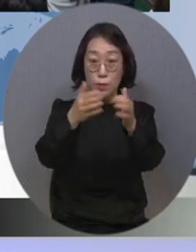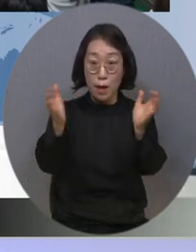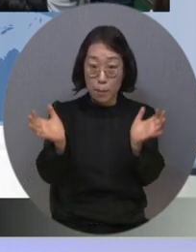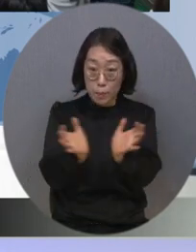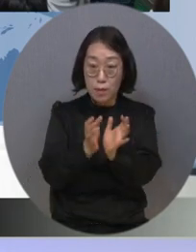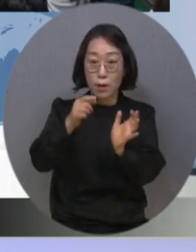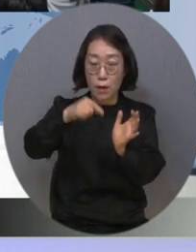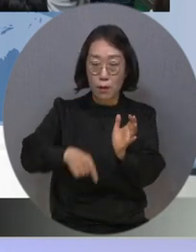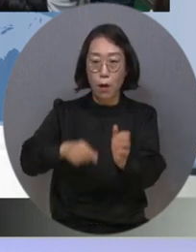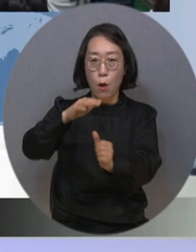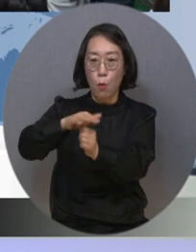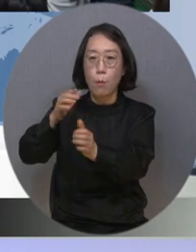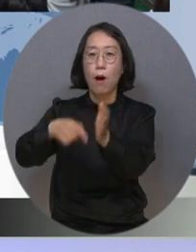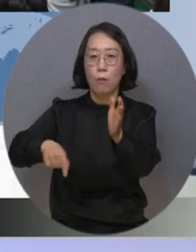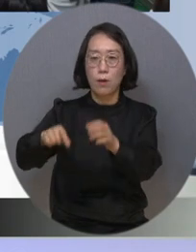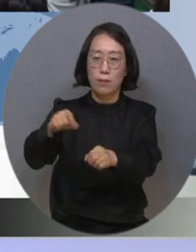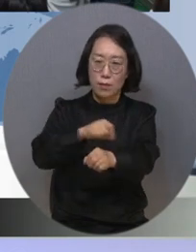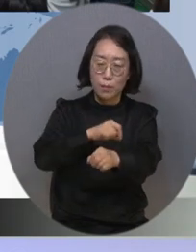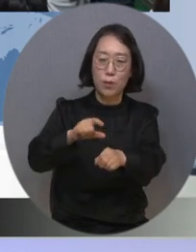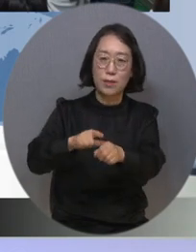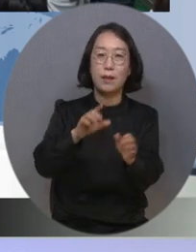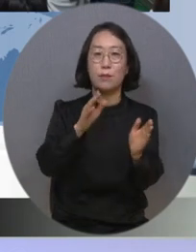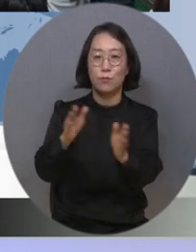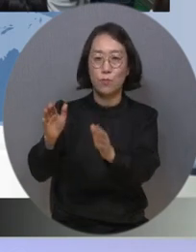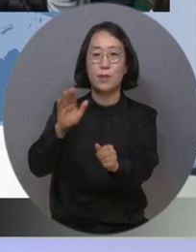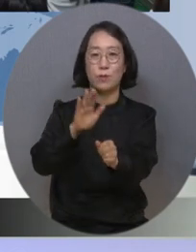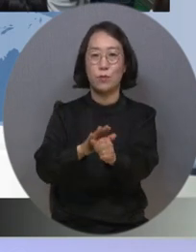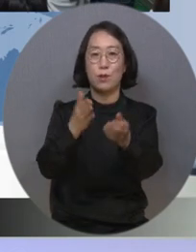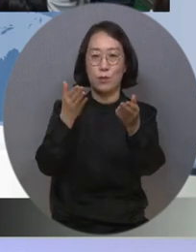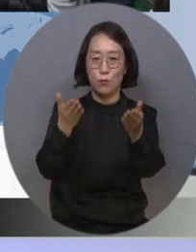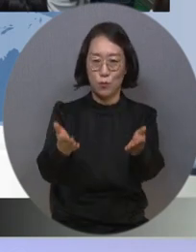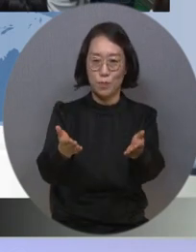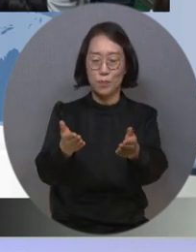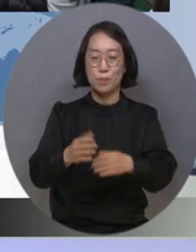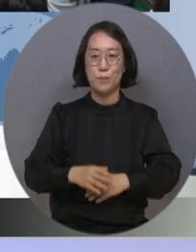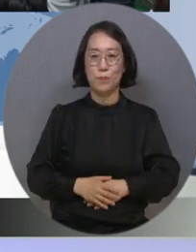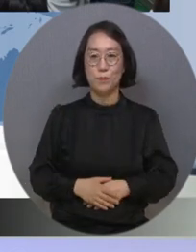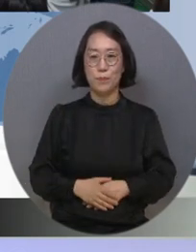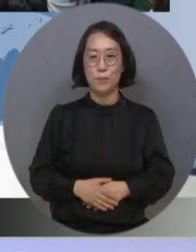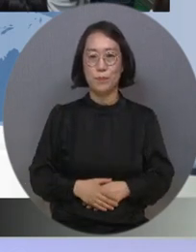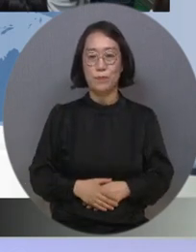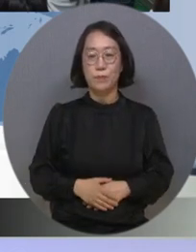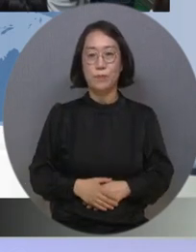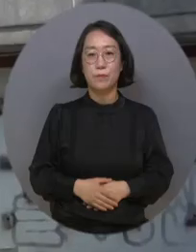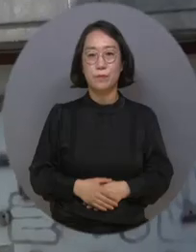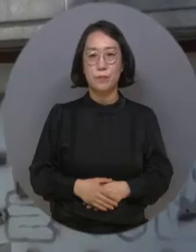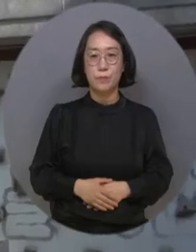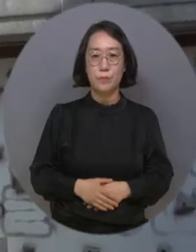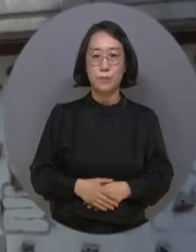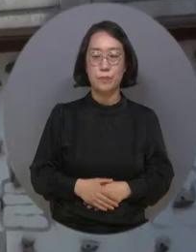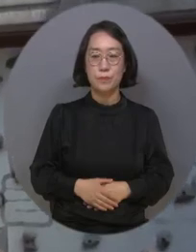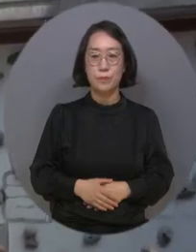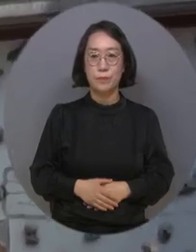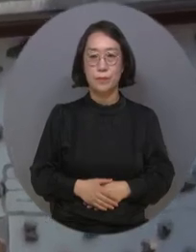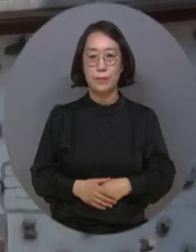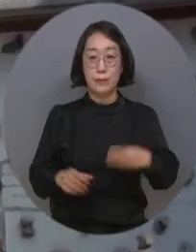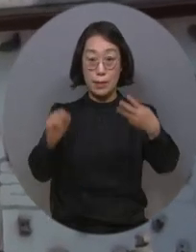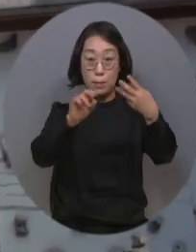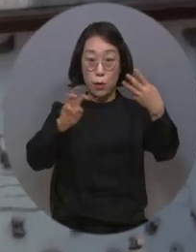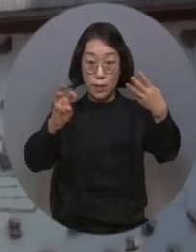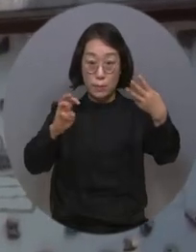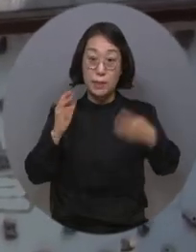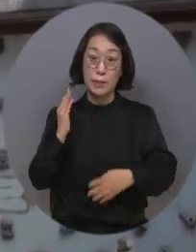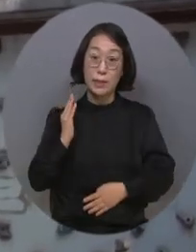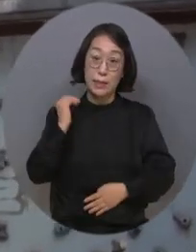명제회가 아이들을 위한 특별한 시간을 마련한 건데요 정훈성 기자가 전합니다 지난 20일